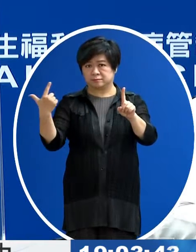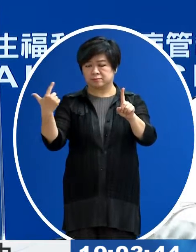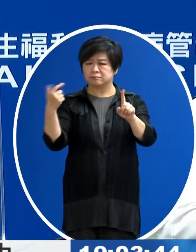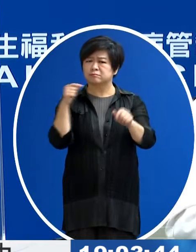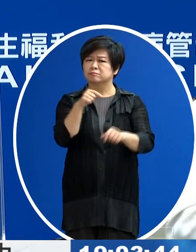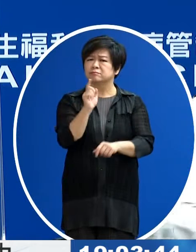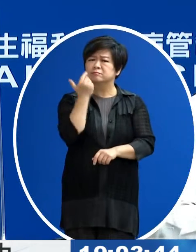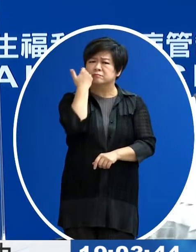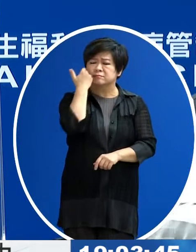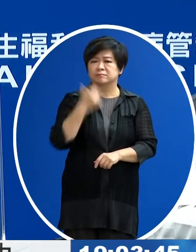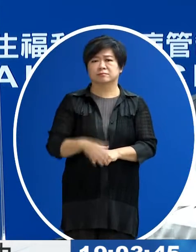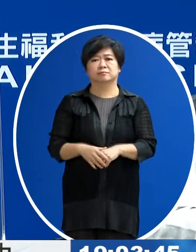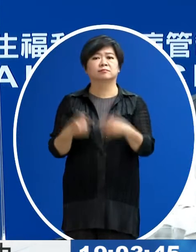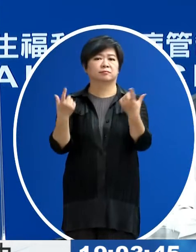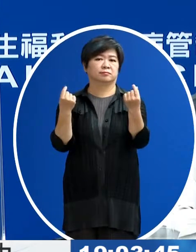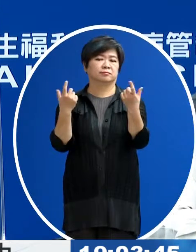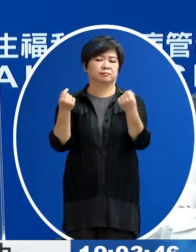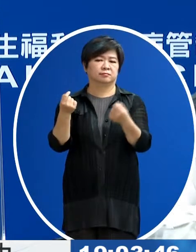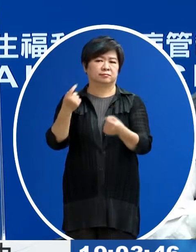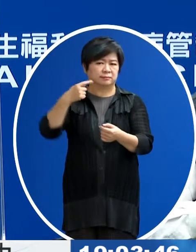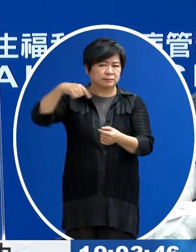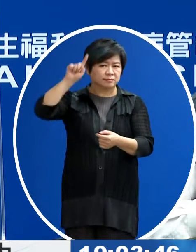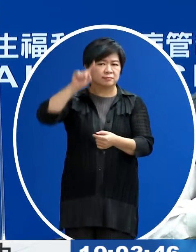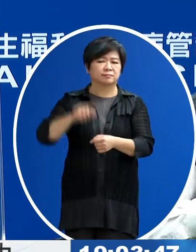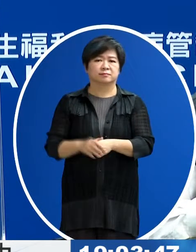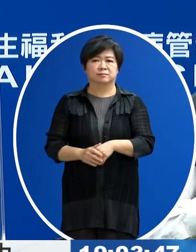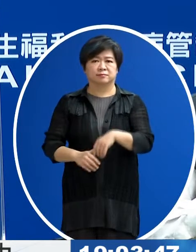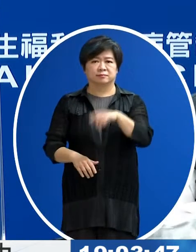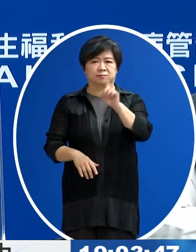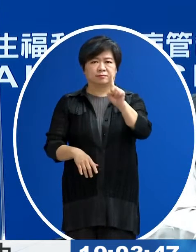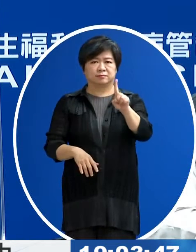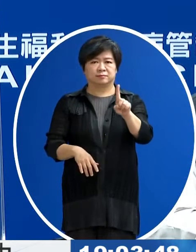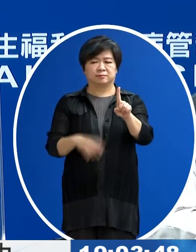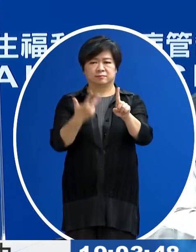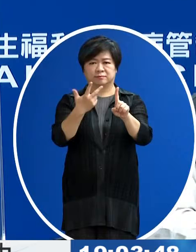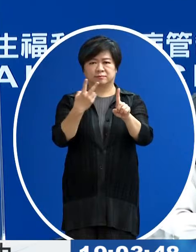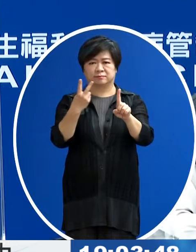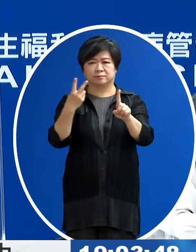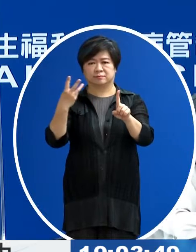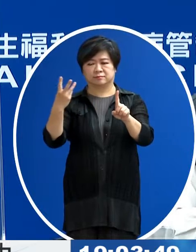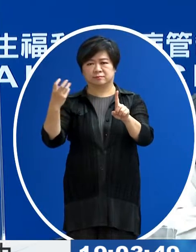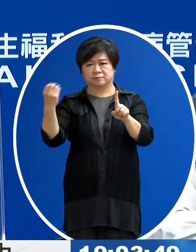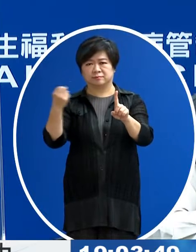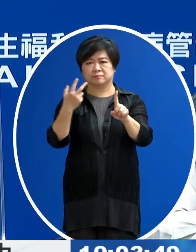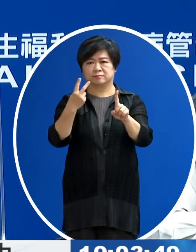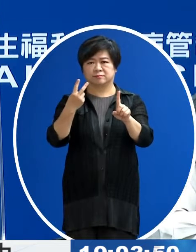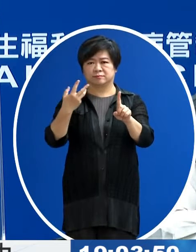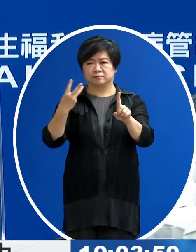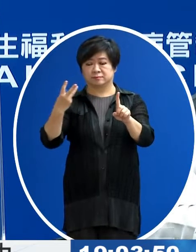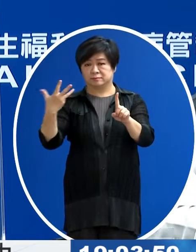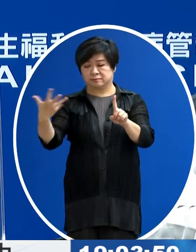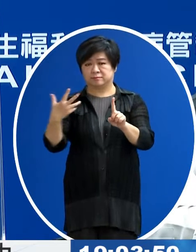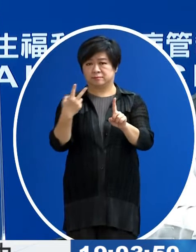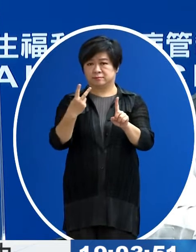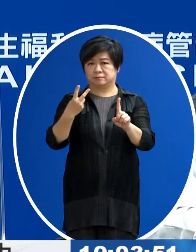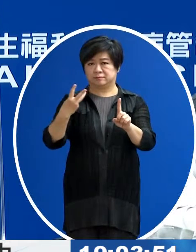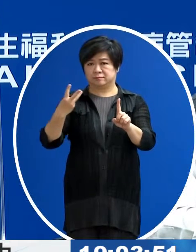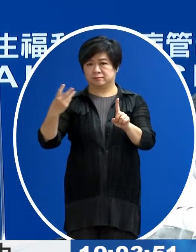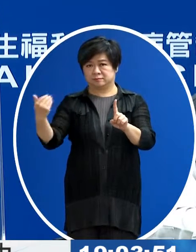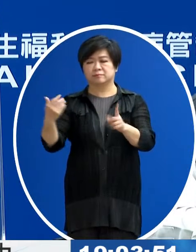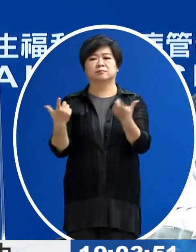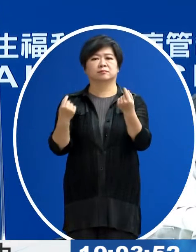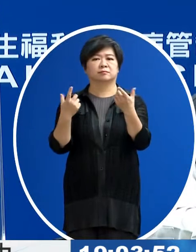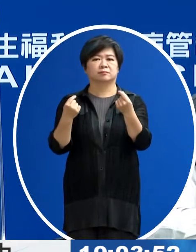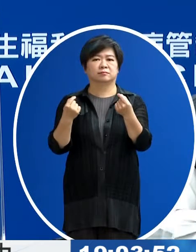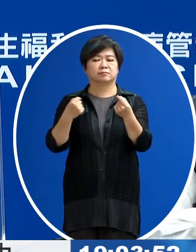一还是一样跟我们的一七，等于是17230、17238、17239。搭乘